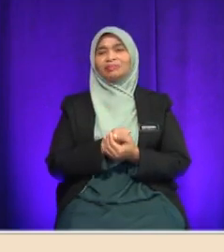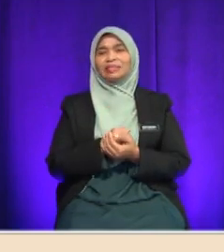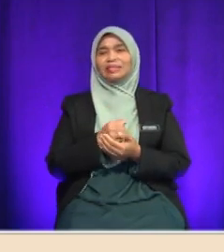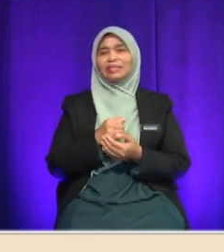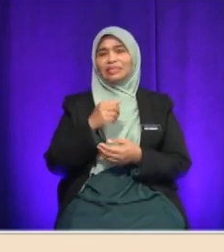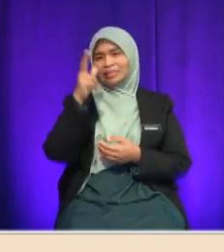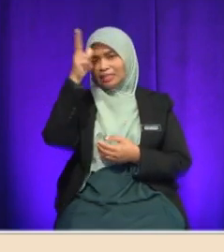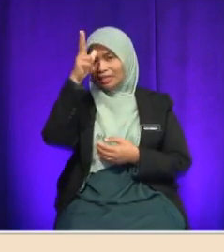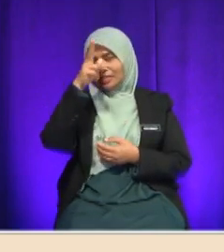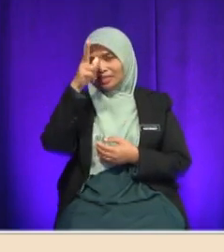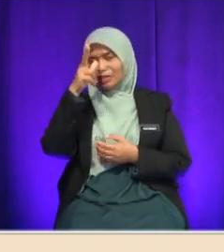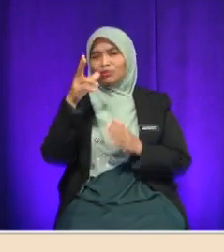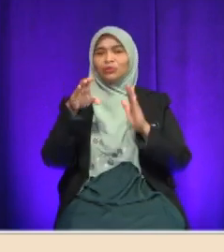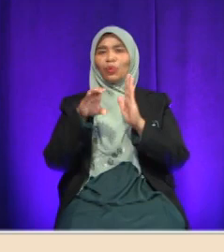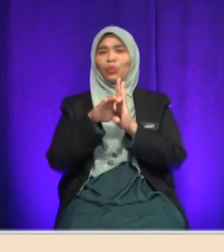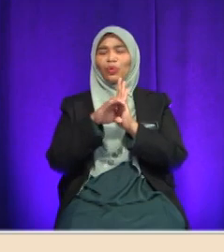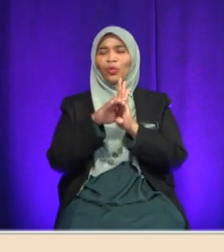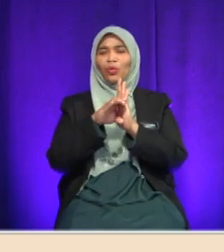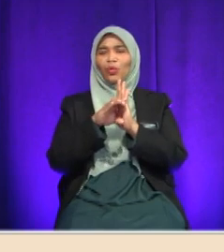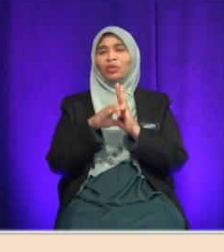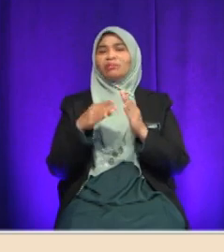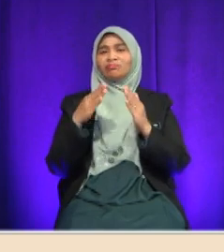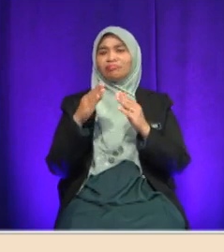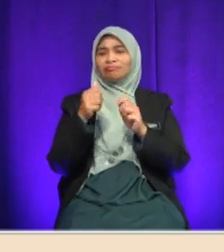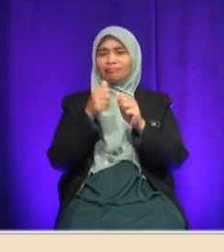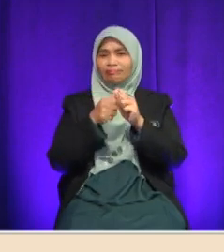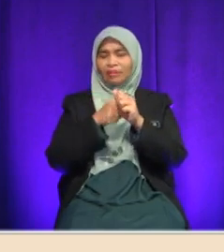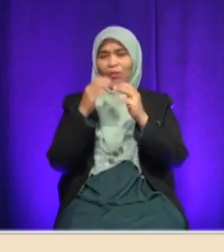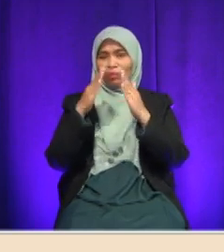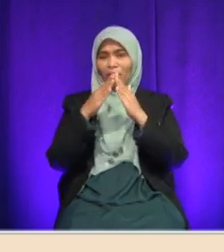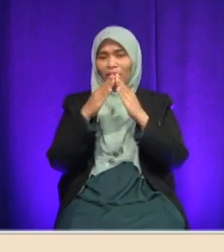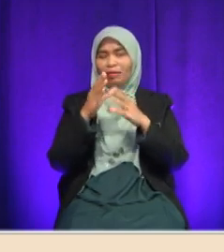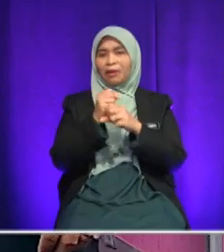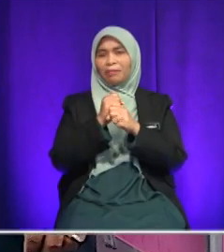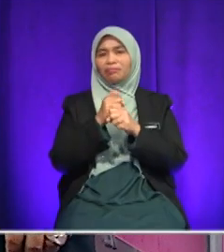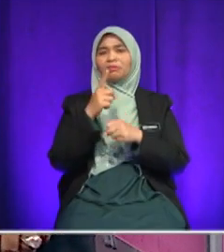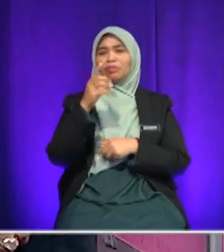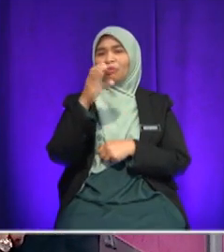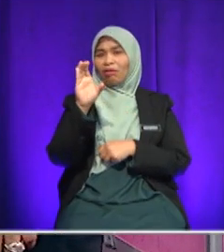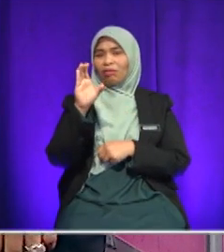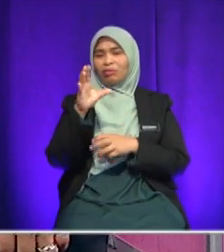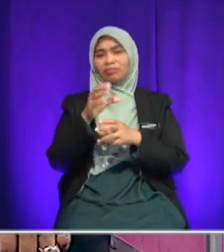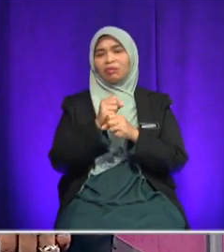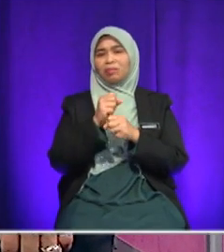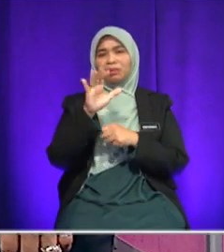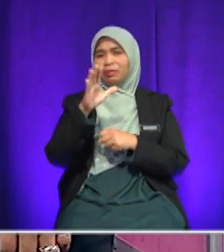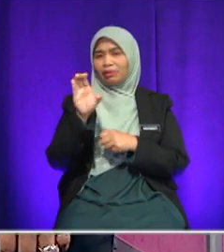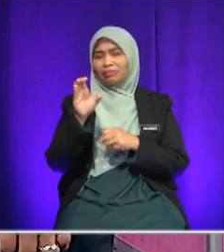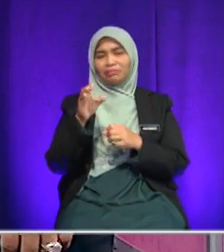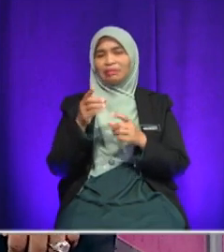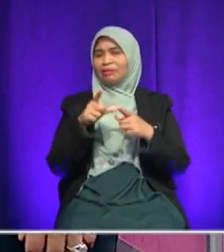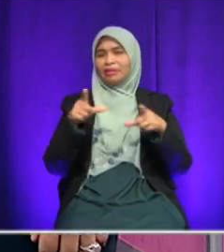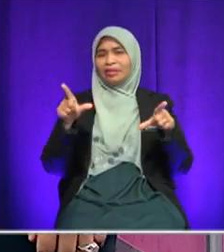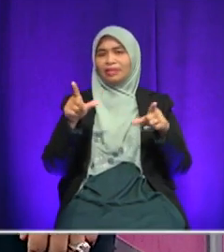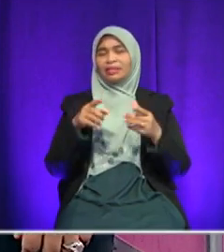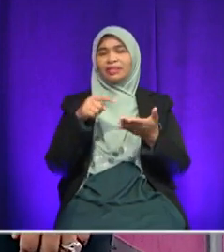isu rumah dapat 500, ada isu rumah dapat 300, ada isu rumah dapat 100. Okey, seterusnya. Ini